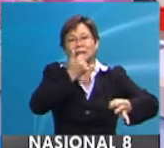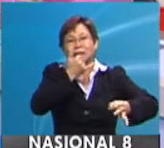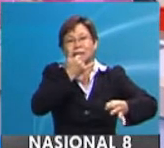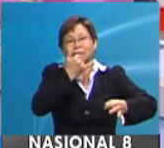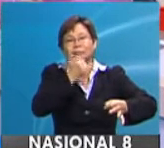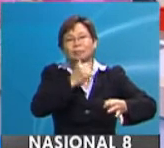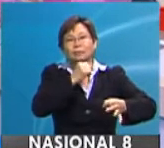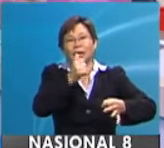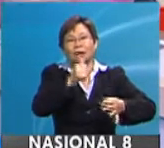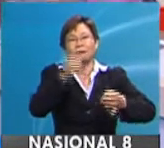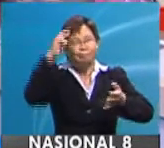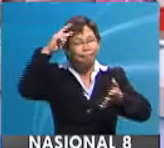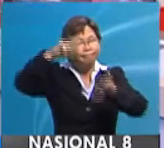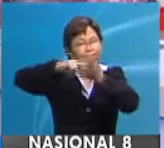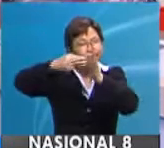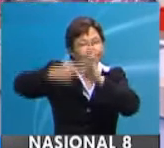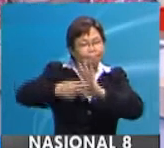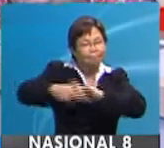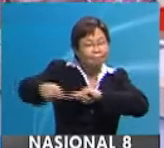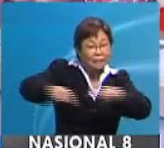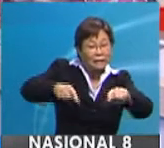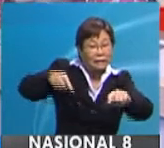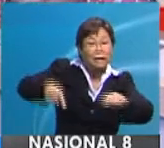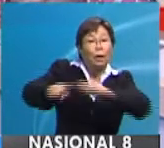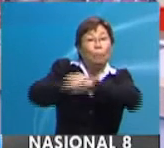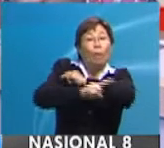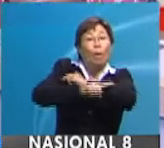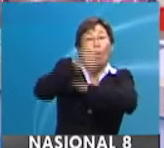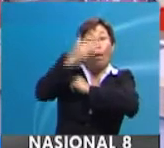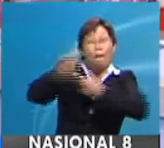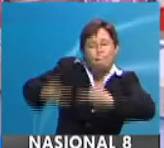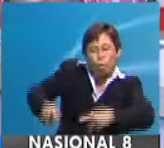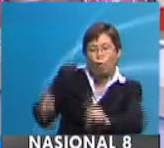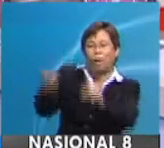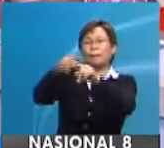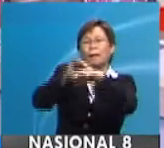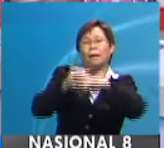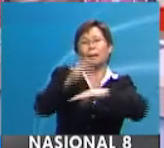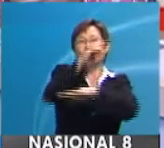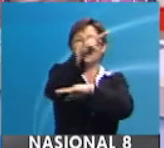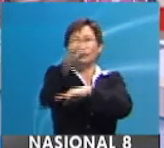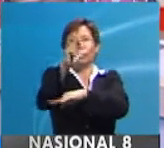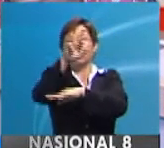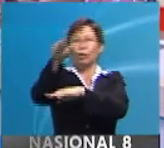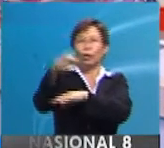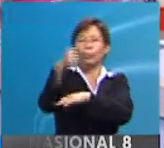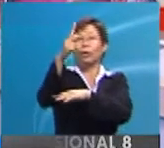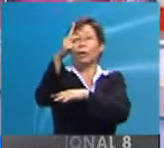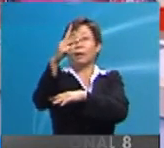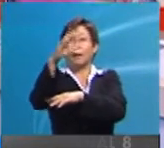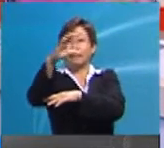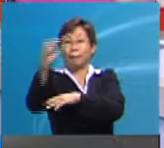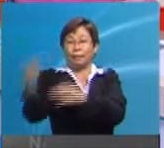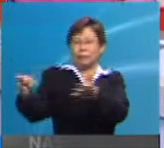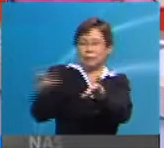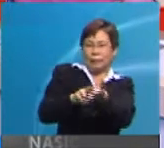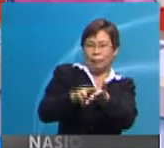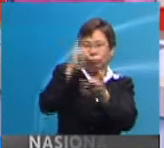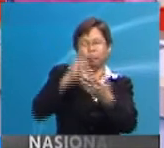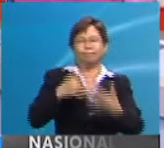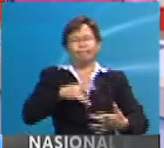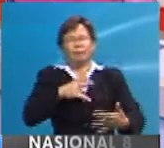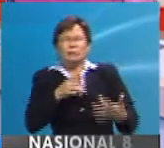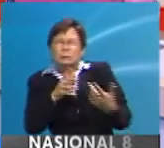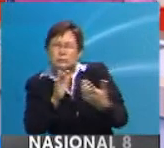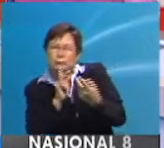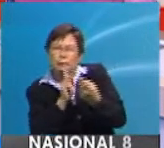yang tidak disengajakan tindakan ini bertujuan memberi peluang kepada lebih 300 Rib Syarikat berdaftar untuk menyesuaikan